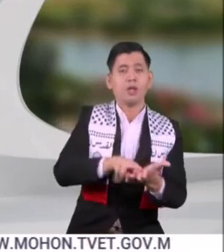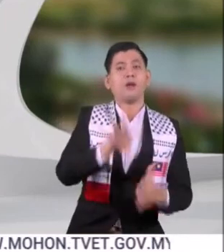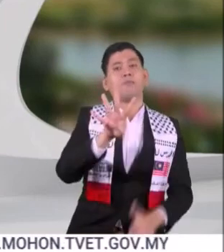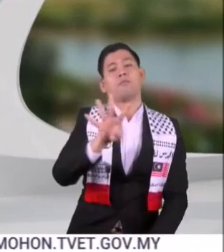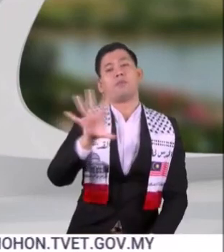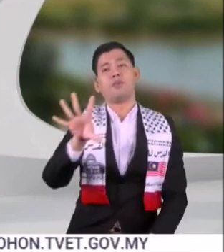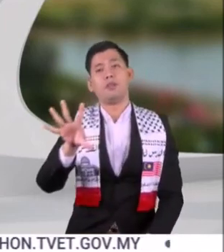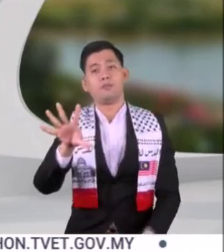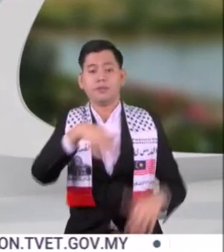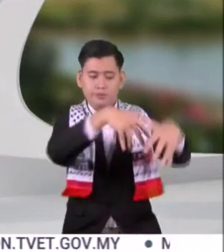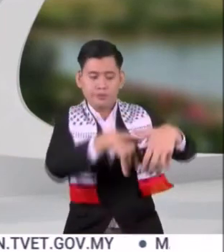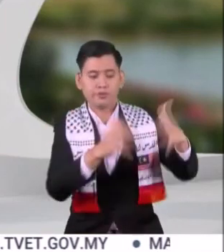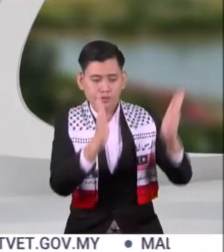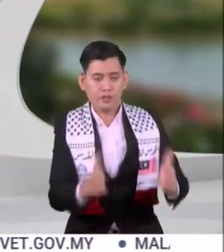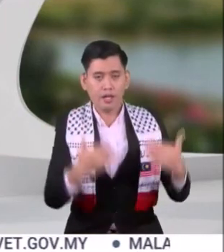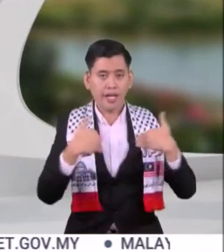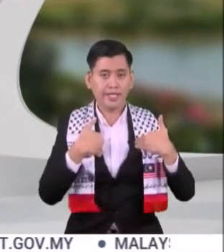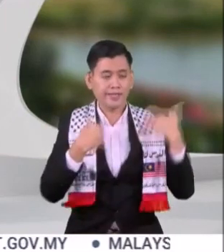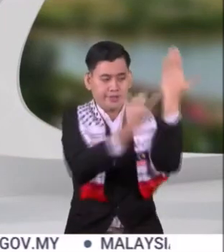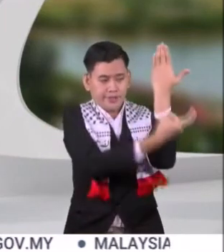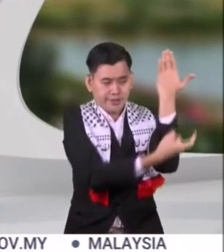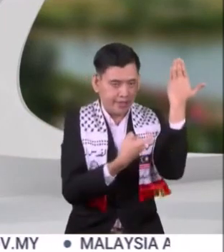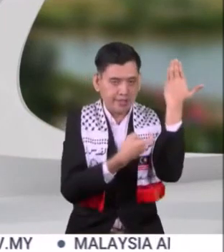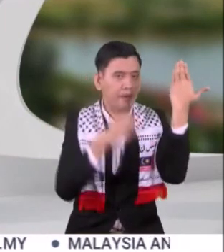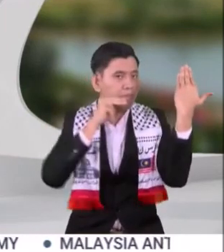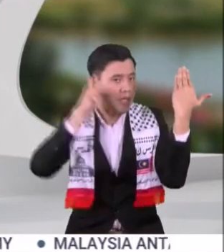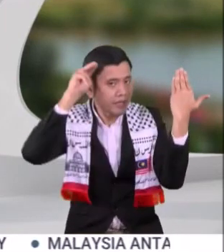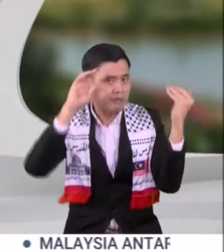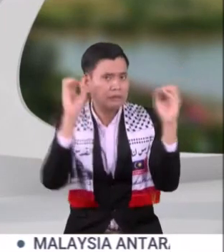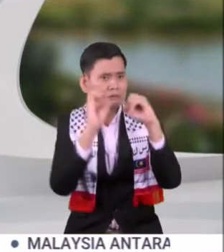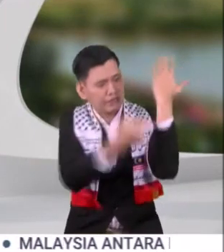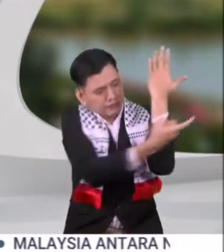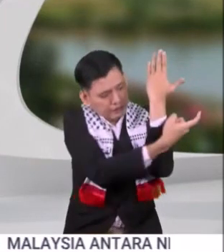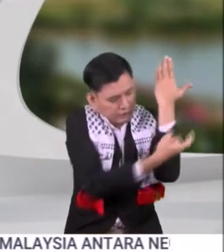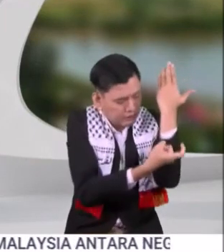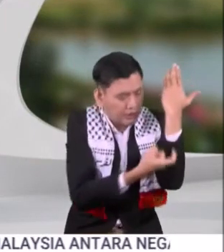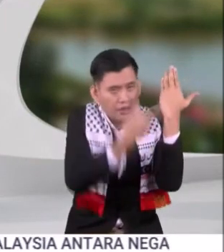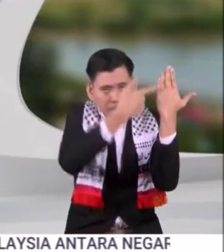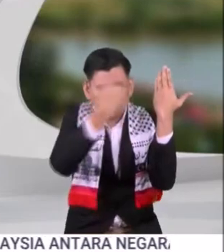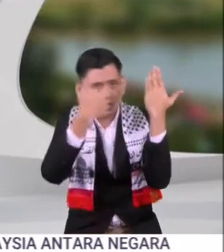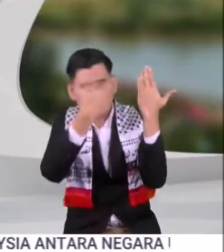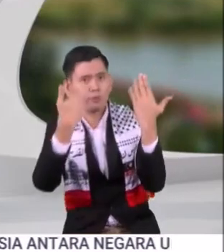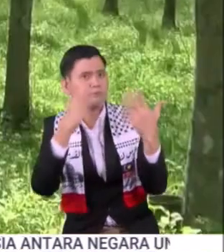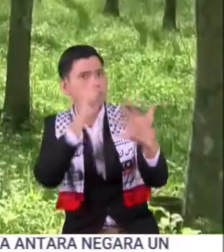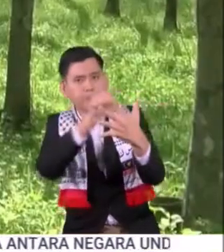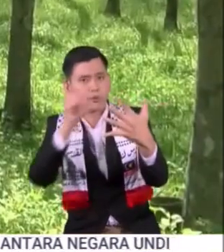pekebun mempunyai getah matang tetapi tidak Menoreh disebabkan pelbagai